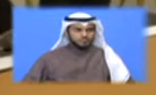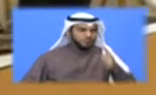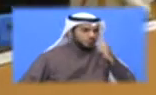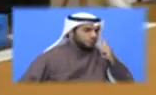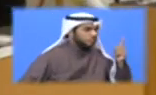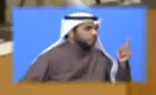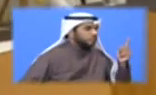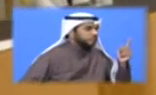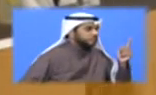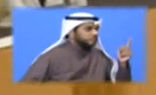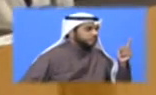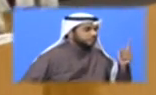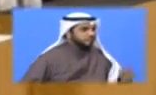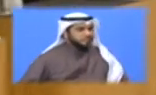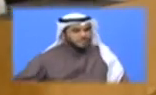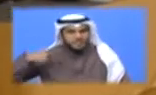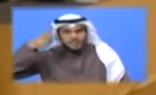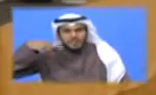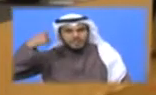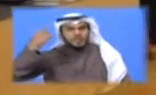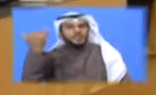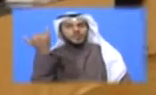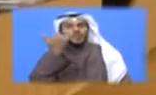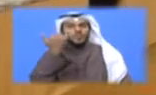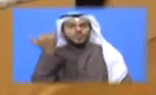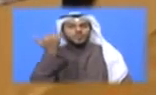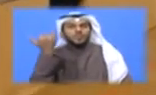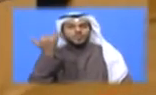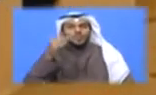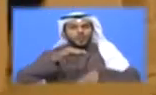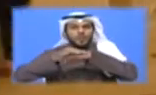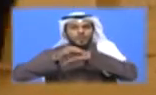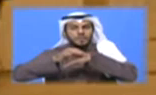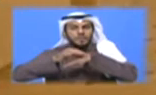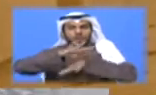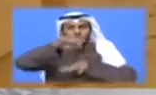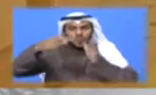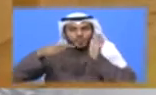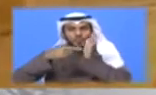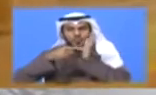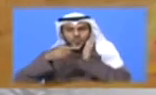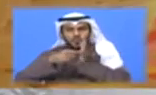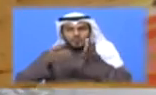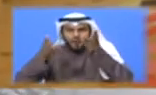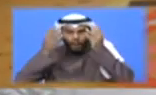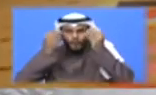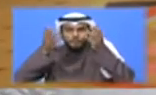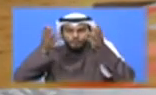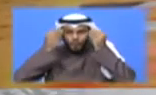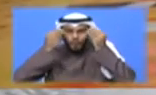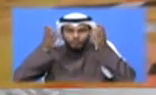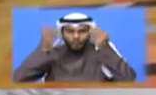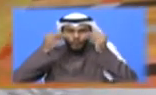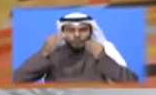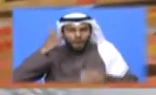بهدف تطوير مهارات الطلبة العلمية وتشجيع روح المنافسة بينهم وإبراز مدى قدراتهم على تطوير أنفسهم